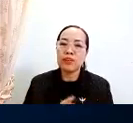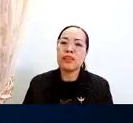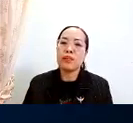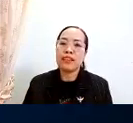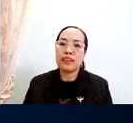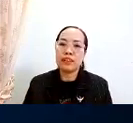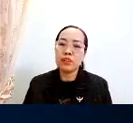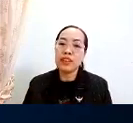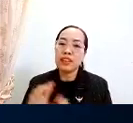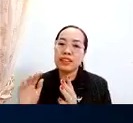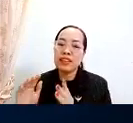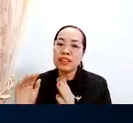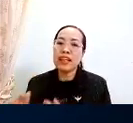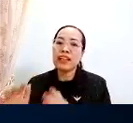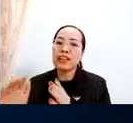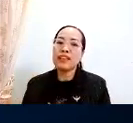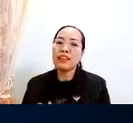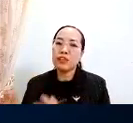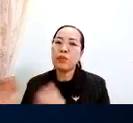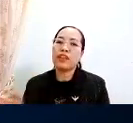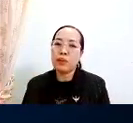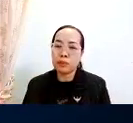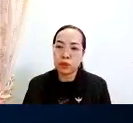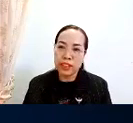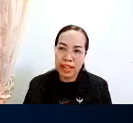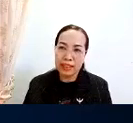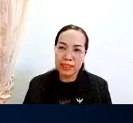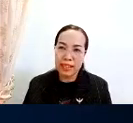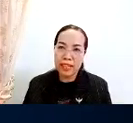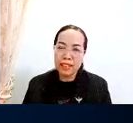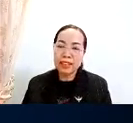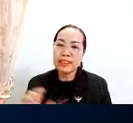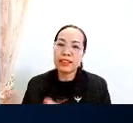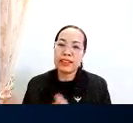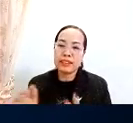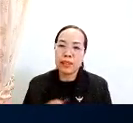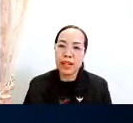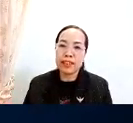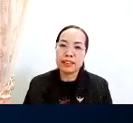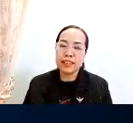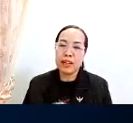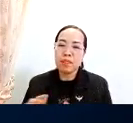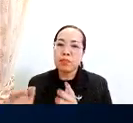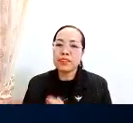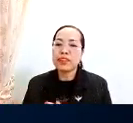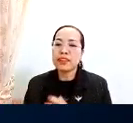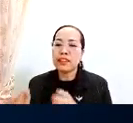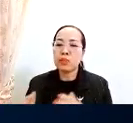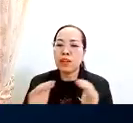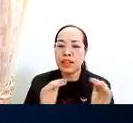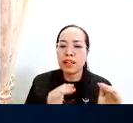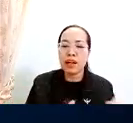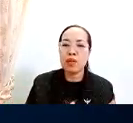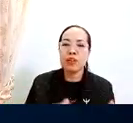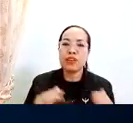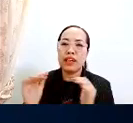thạc luôn dương bà chay nút dương nâng đăng cần lư chua từ đầu phep chục chay hai cha, ní chia cả ta sầm khăn cha, bớt sân chia dương